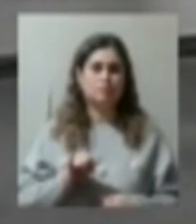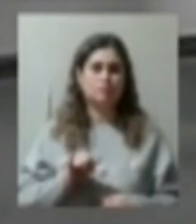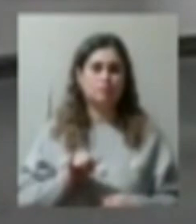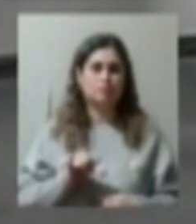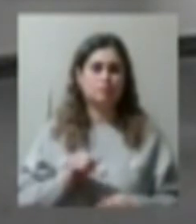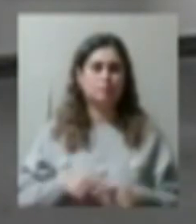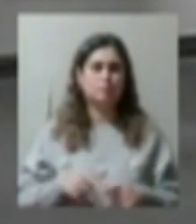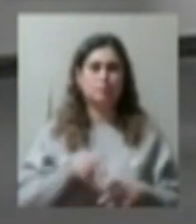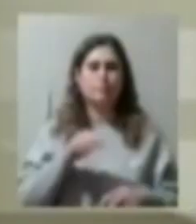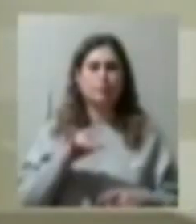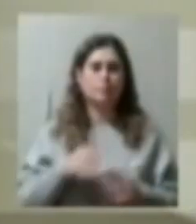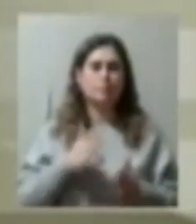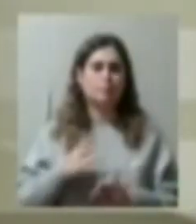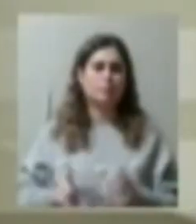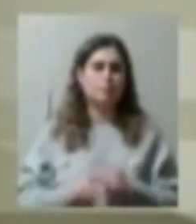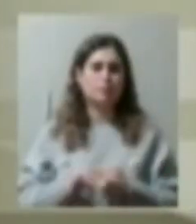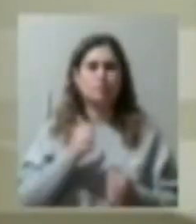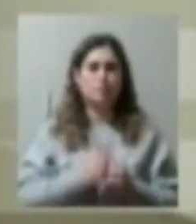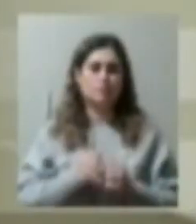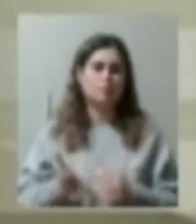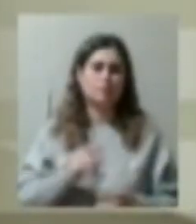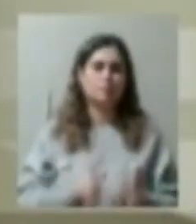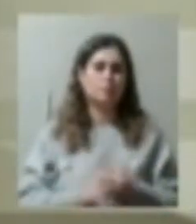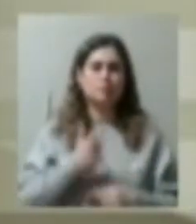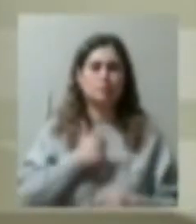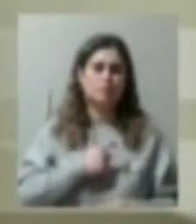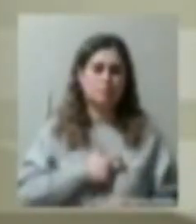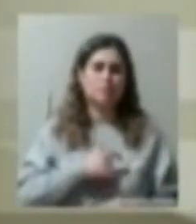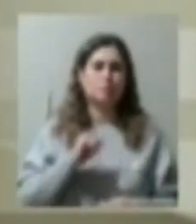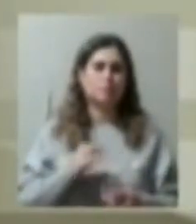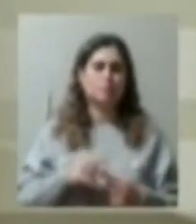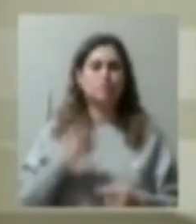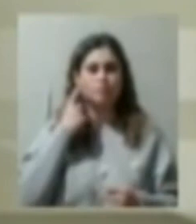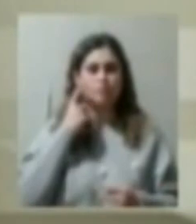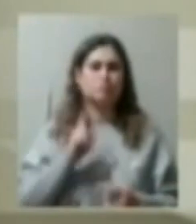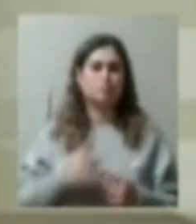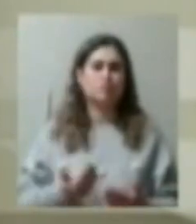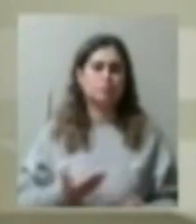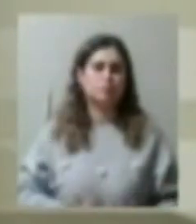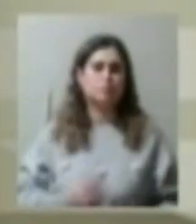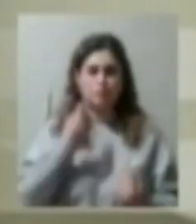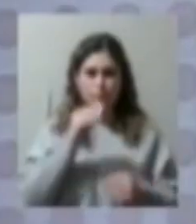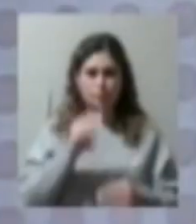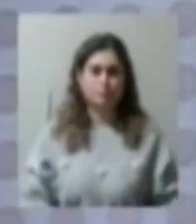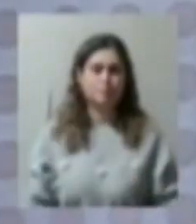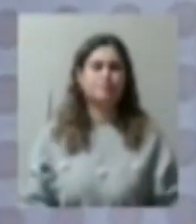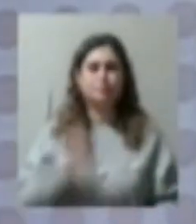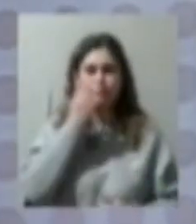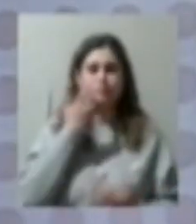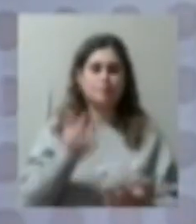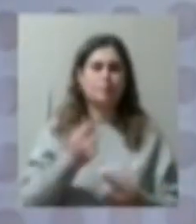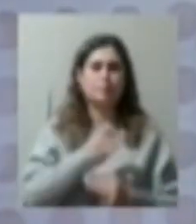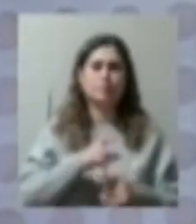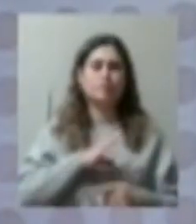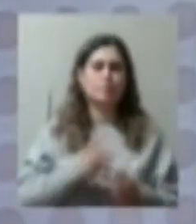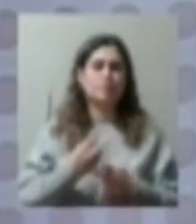така фраза «Порядок починається з кожного, давайте почнемо з себе» і сподіваюся, що жити стане краще. Ну що ж, дякую за розмову, дякую, що